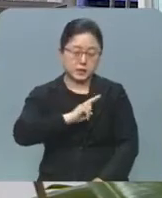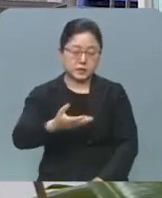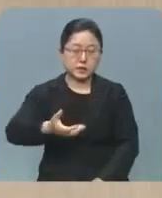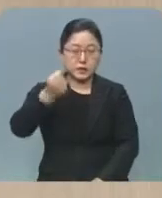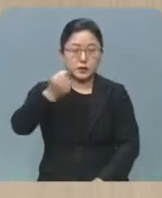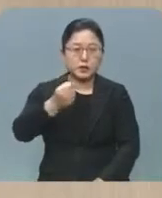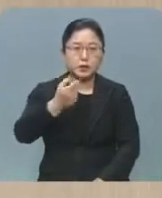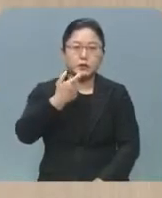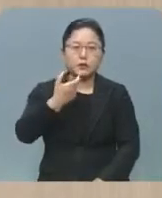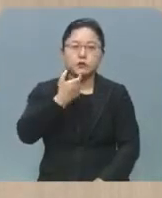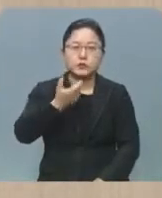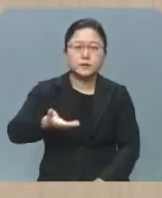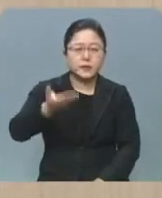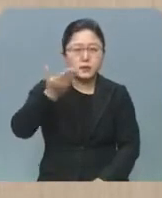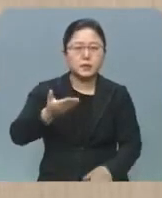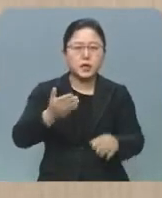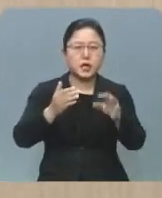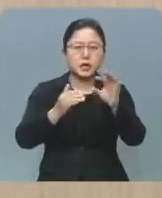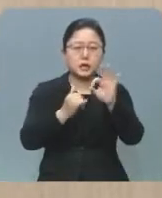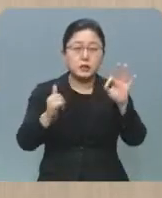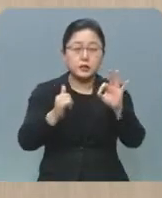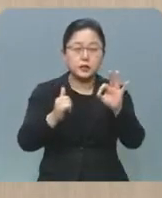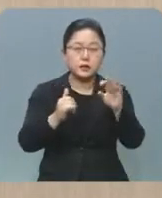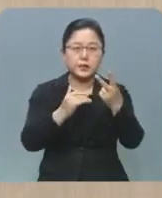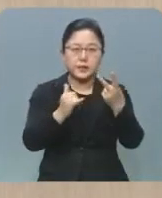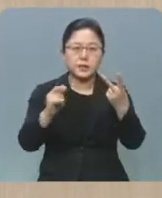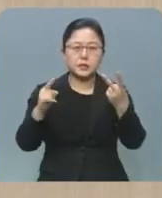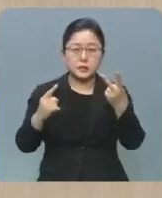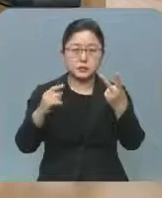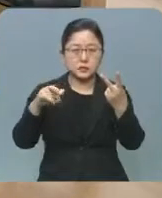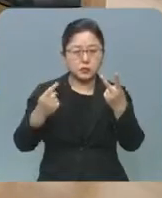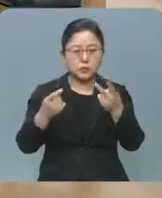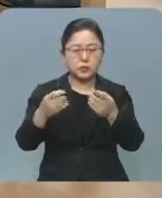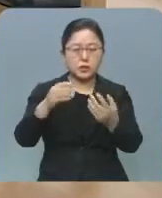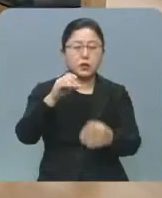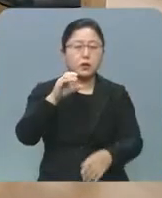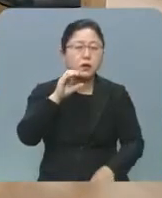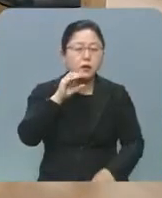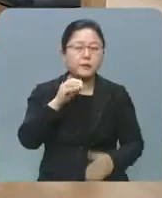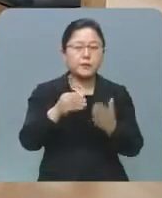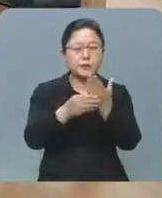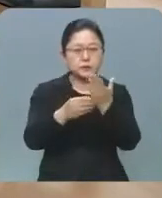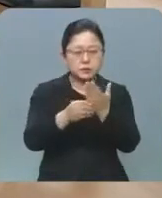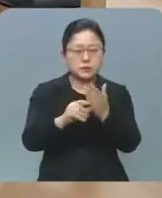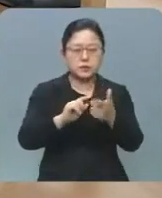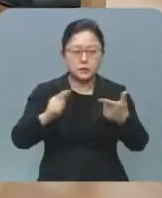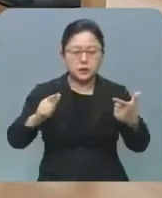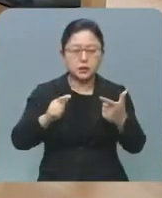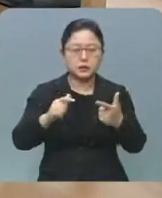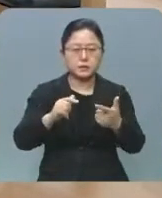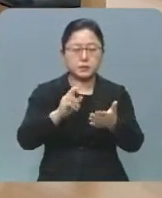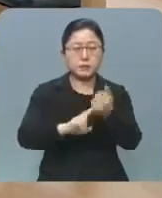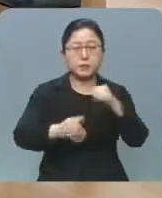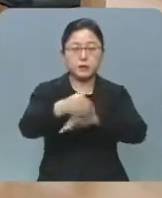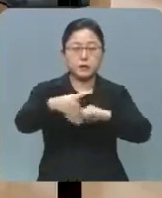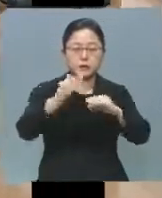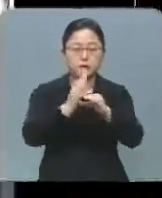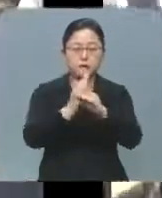소지한 만 60세 이상 어르신 10명이 2인 1조로 일하며 커피와 전통차, 지역 농수특산물을 판매할